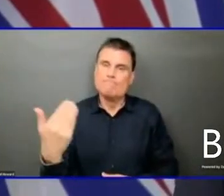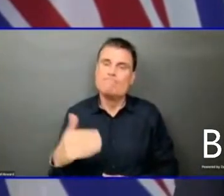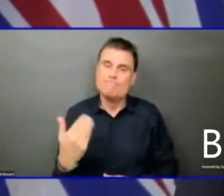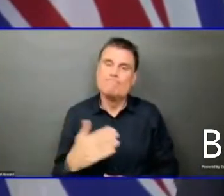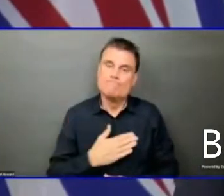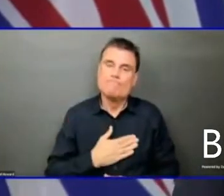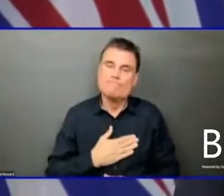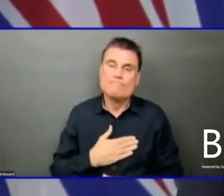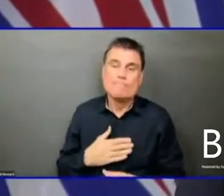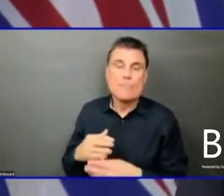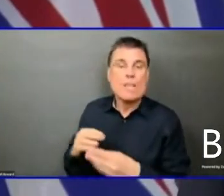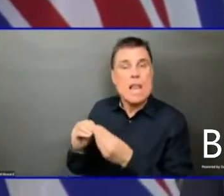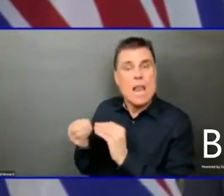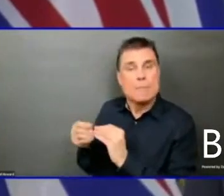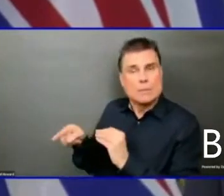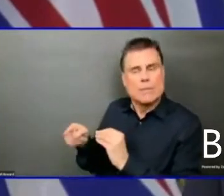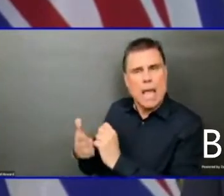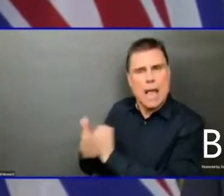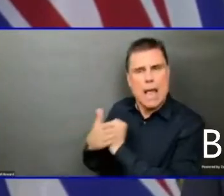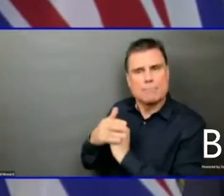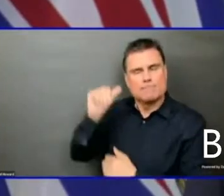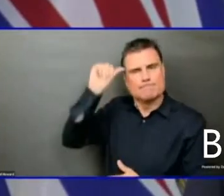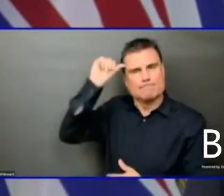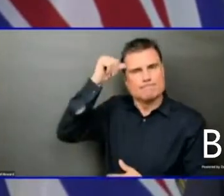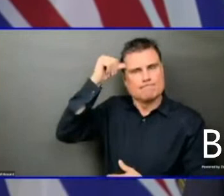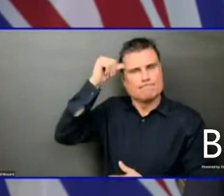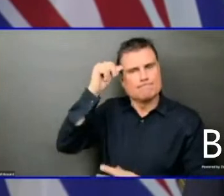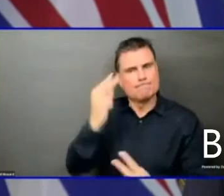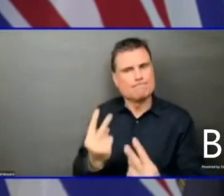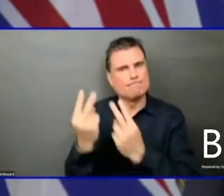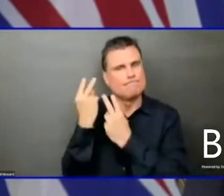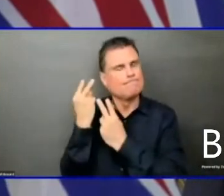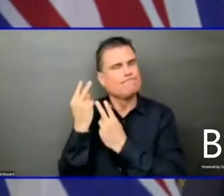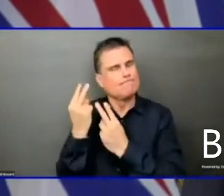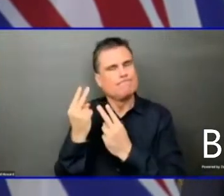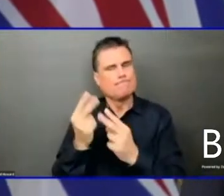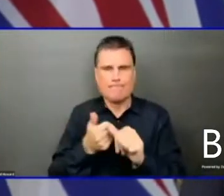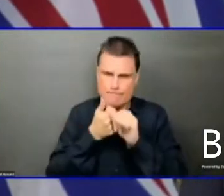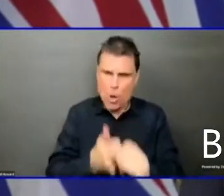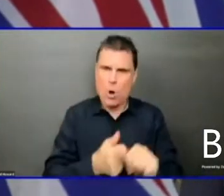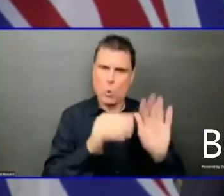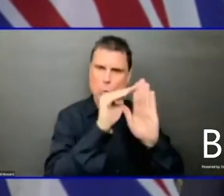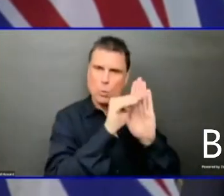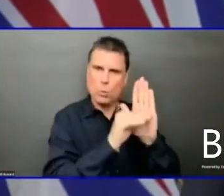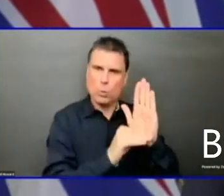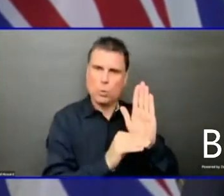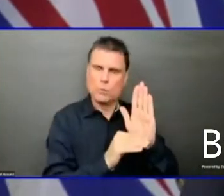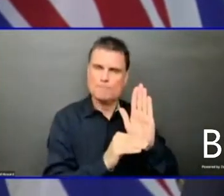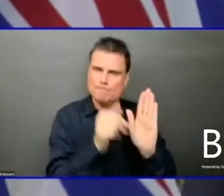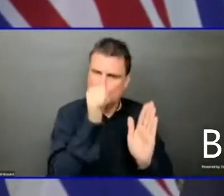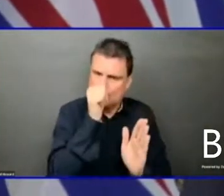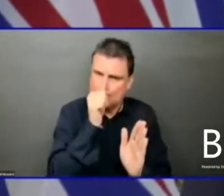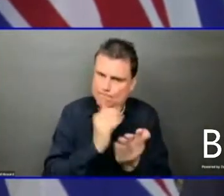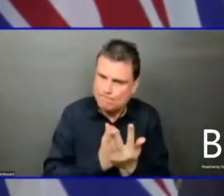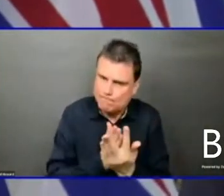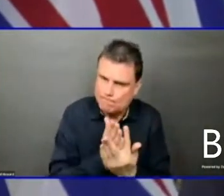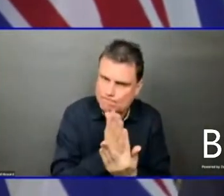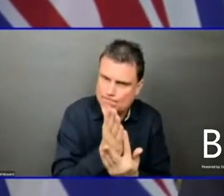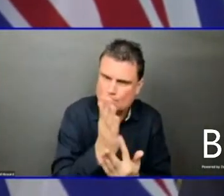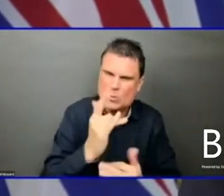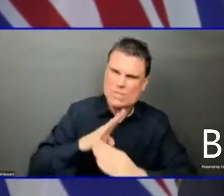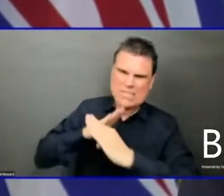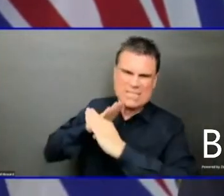to continue our work to stop 所以希望 transmission 我 of 们还是能够 COVID-19. 共同努力 I'm 减少 not 病 going to 毒 add 的传 anything 播。 to